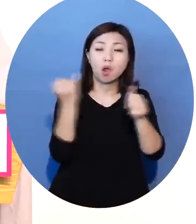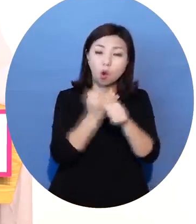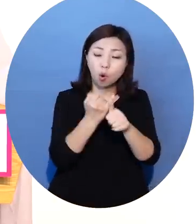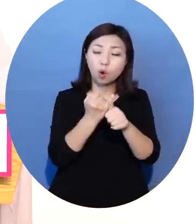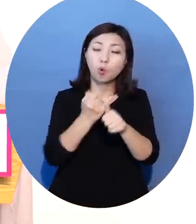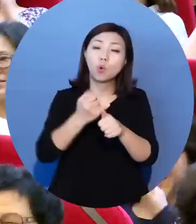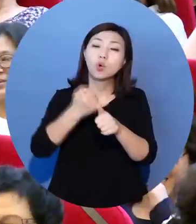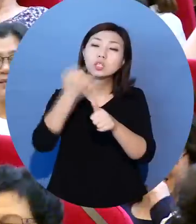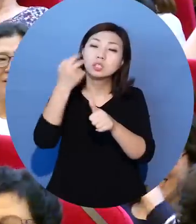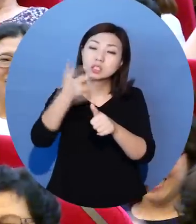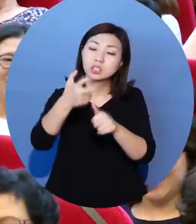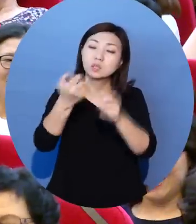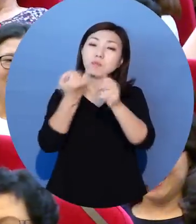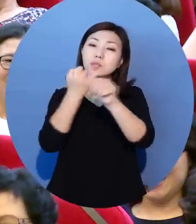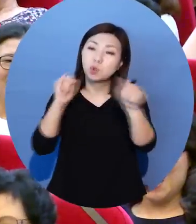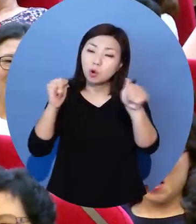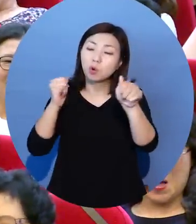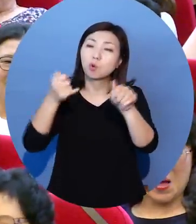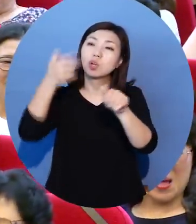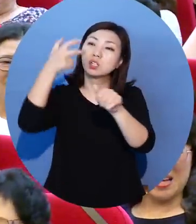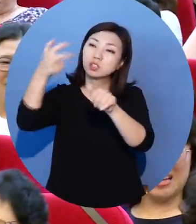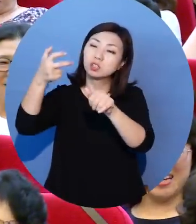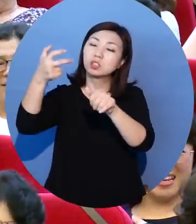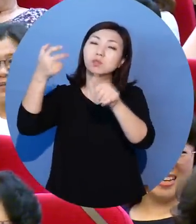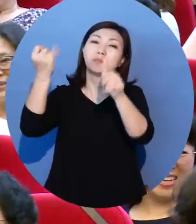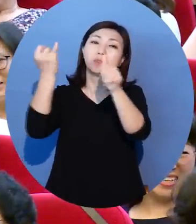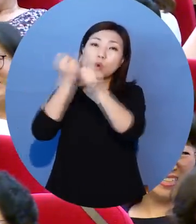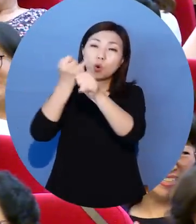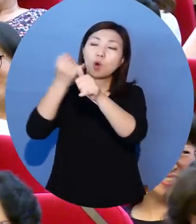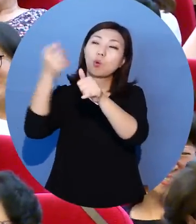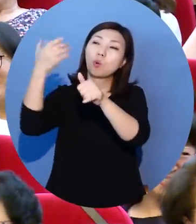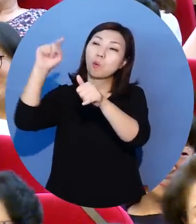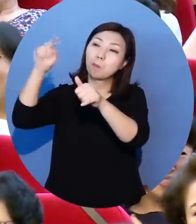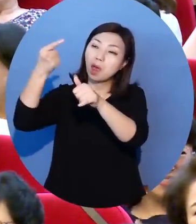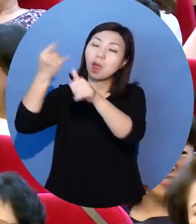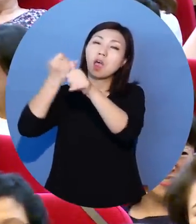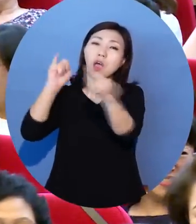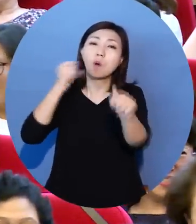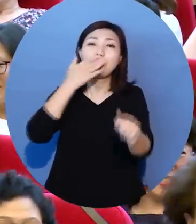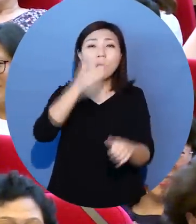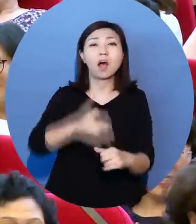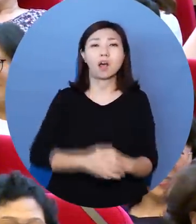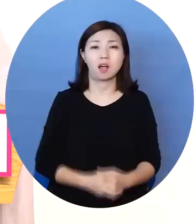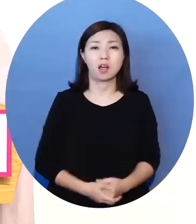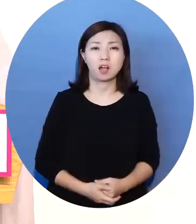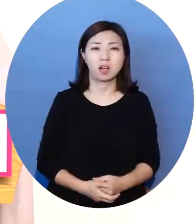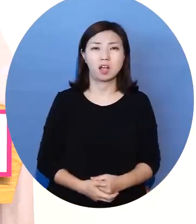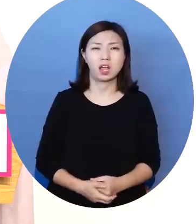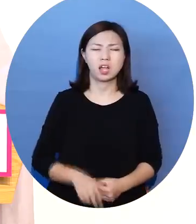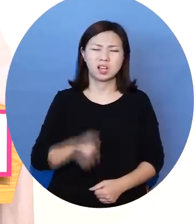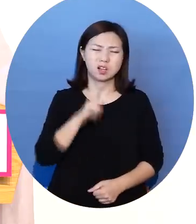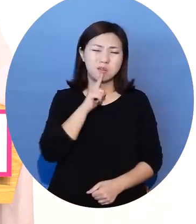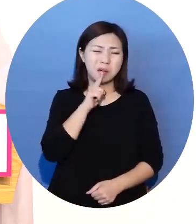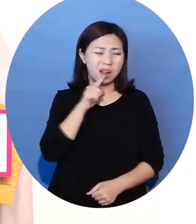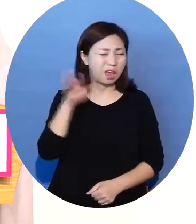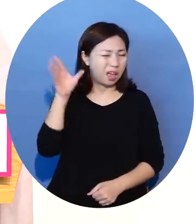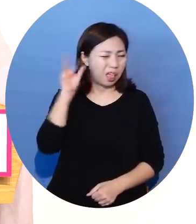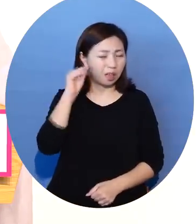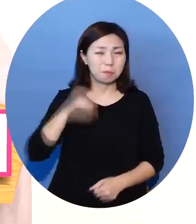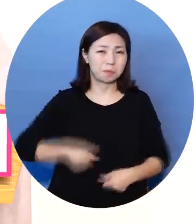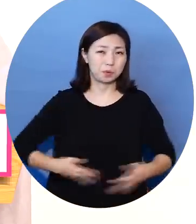50회가 70 헤어지고 이렇게 하면 되지. 그게 다 쓸데없는 소리야. 귀담아 들을 거 없어, 그런